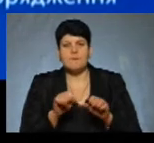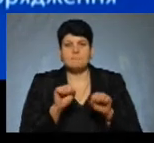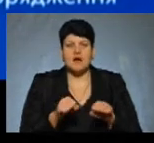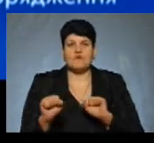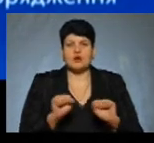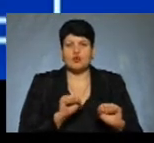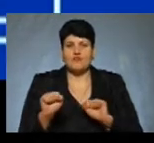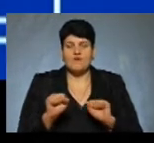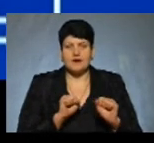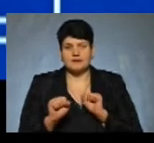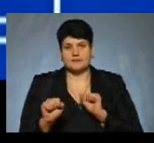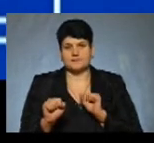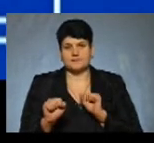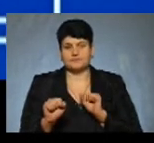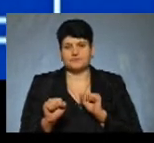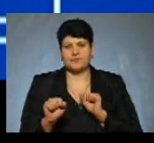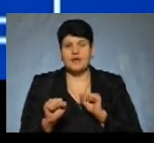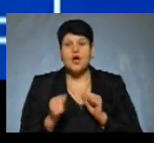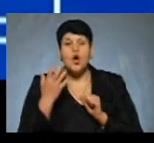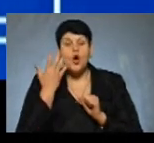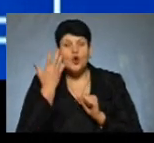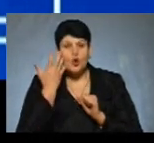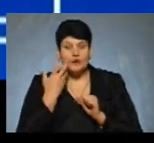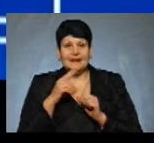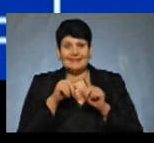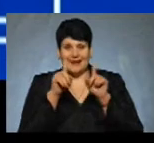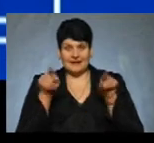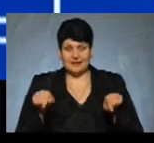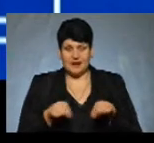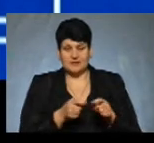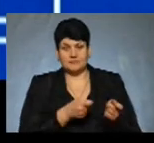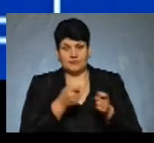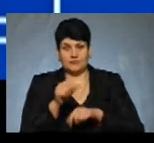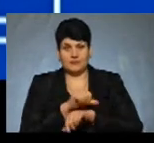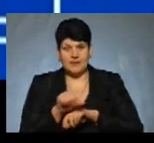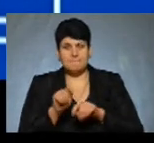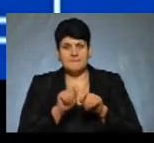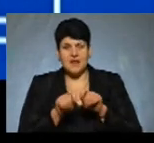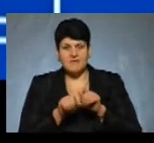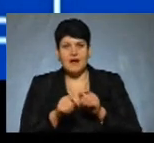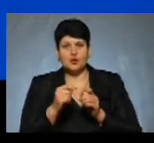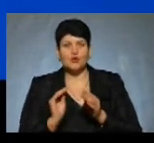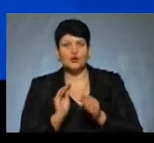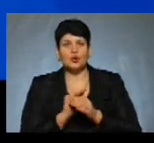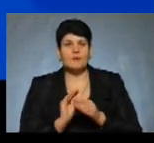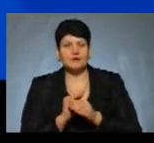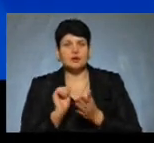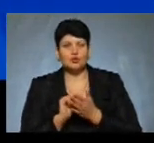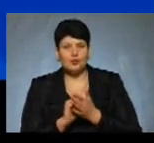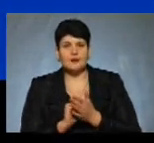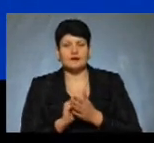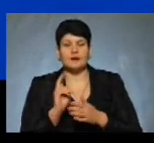і декларування. Коли декларація надходить до митного підрозділу, перевіряються додані документи. Це